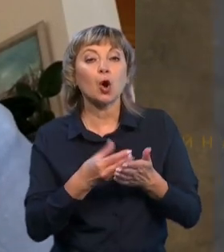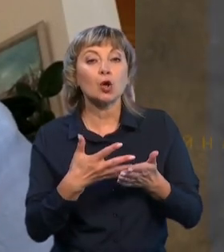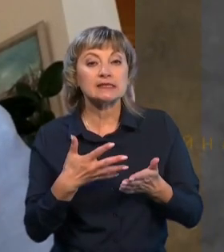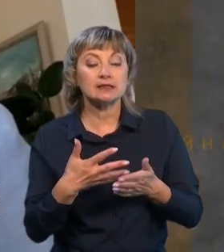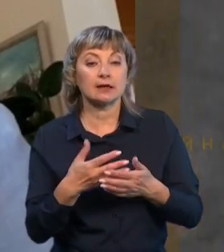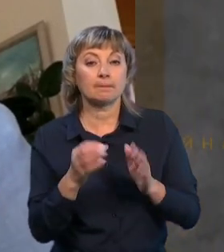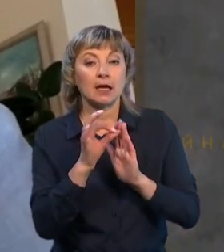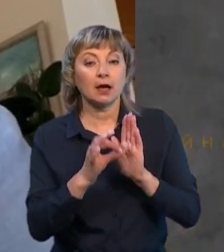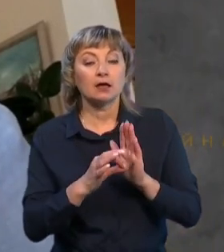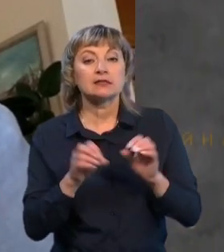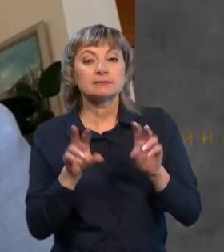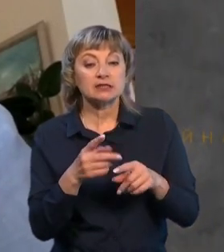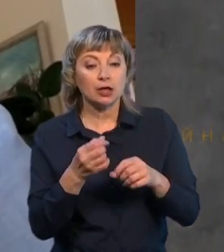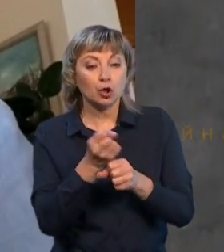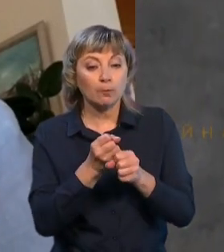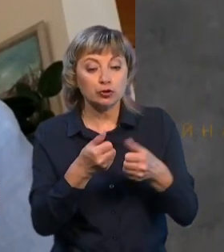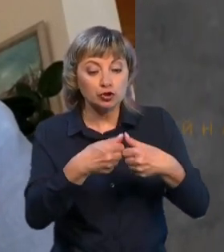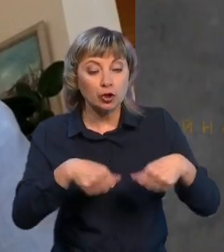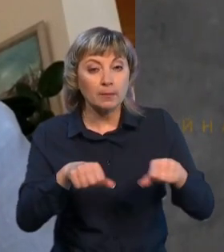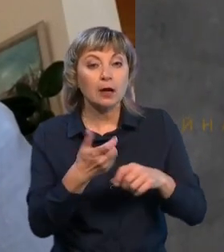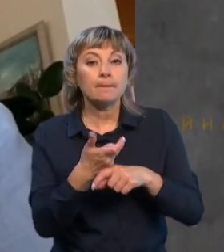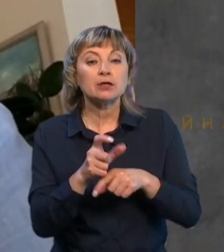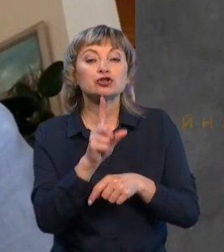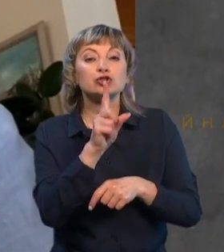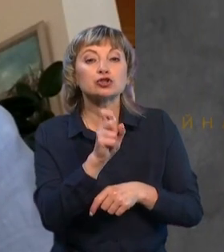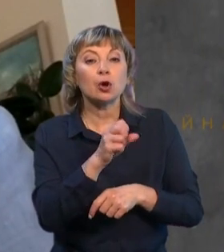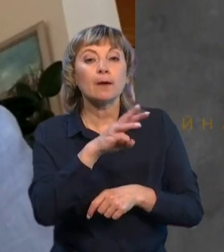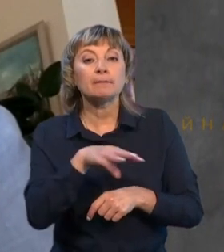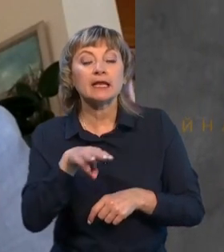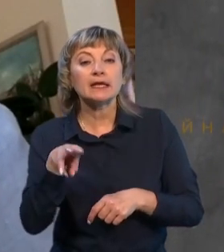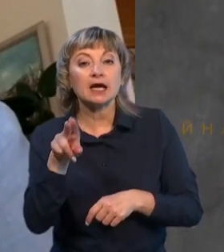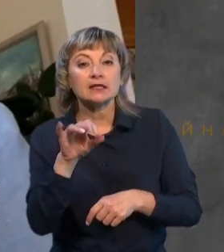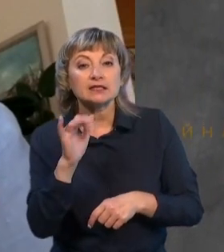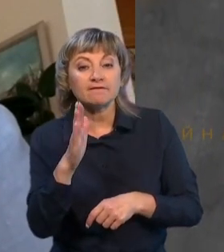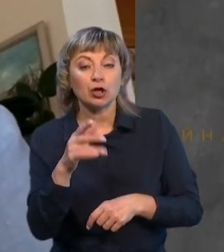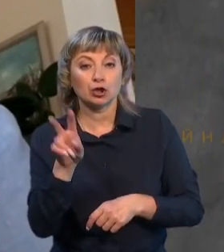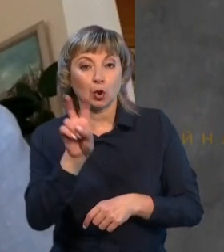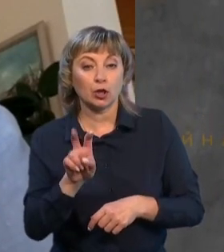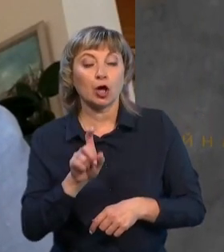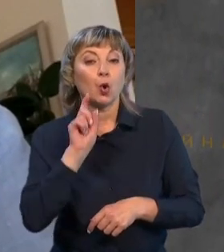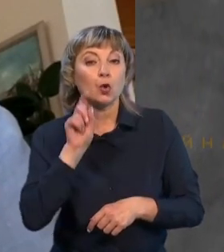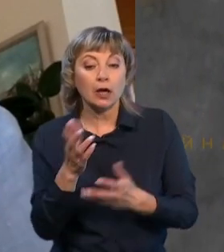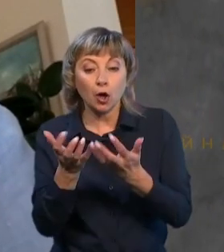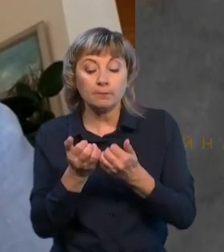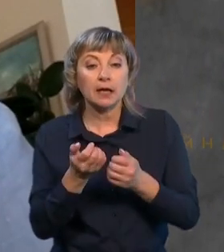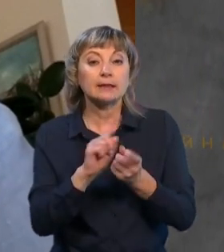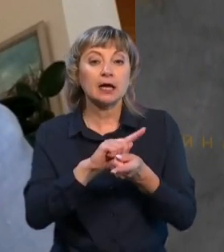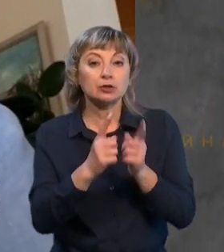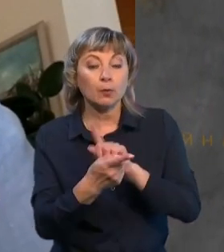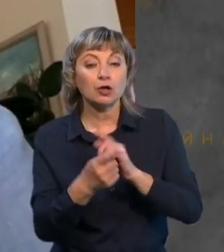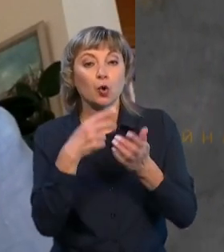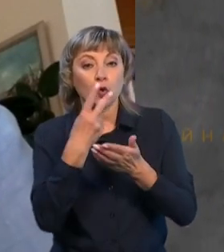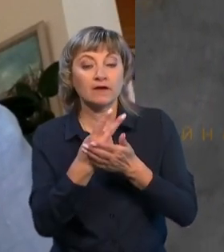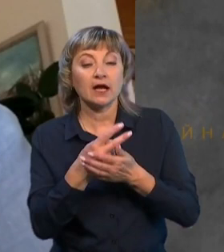спеціальної цієї робочої комісії більше 100 млрд доларів Україна отримала натомість у